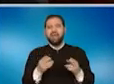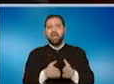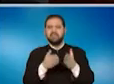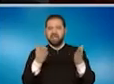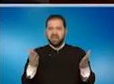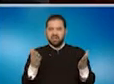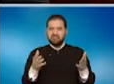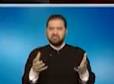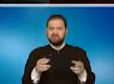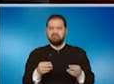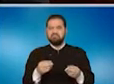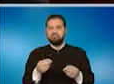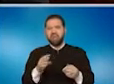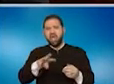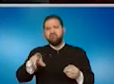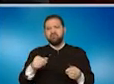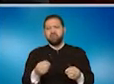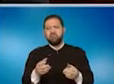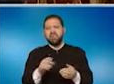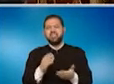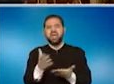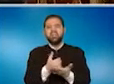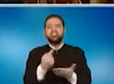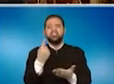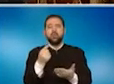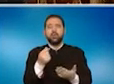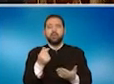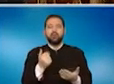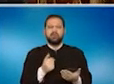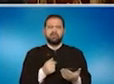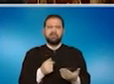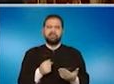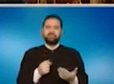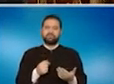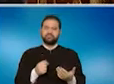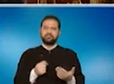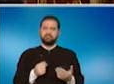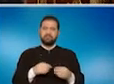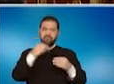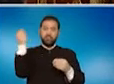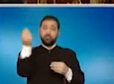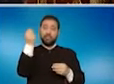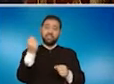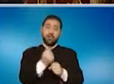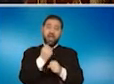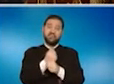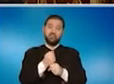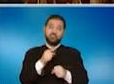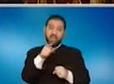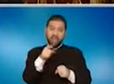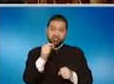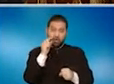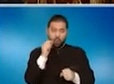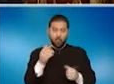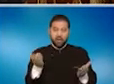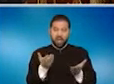a venit în carte. O fură doar ca să o comercializeze. Ori Pronia divină a făcut ca acel